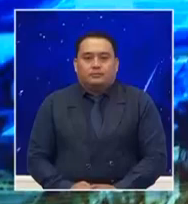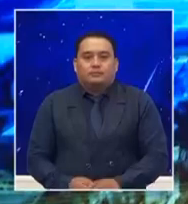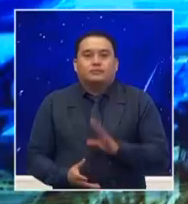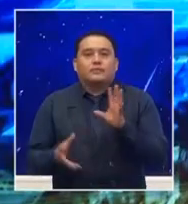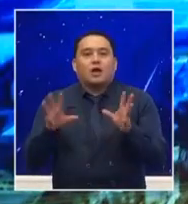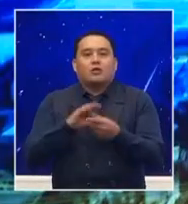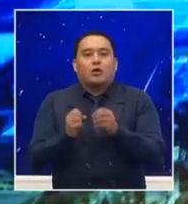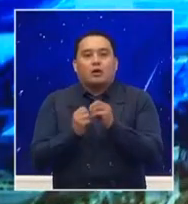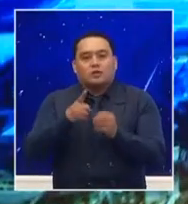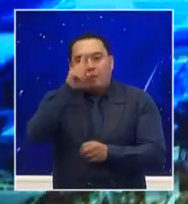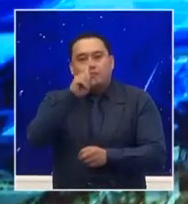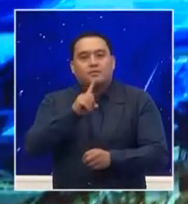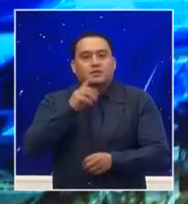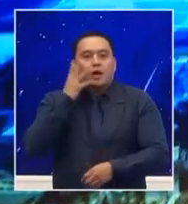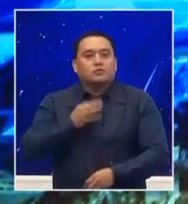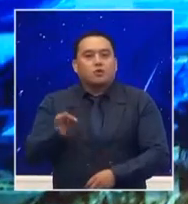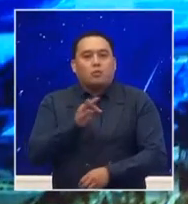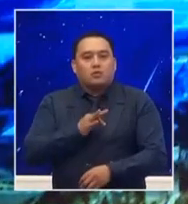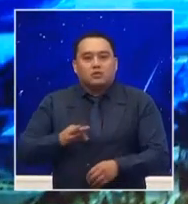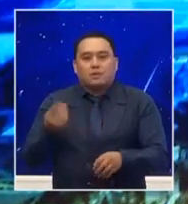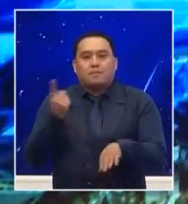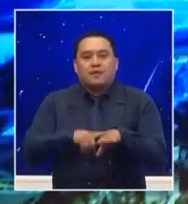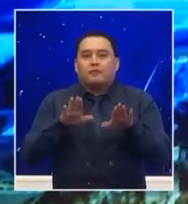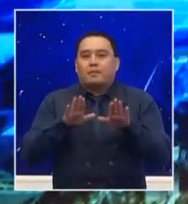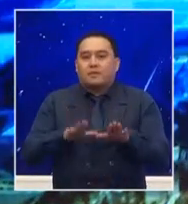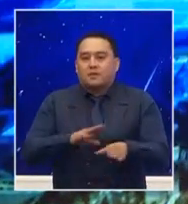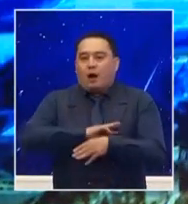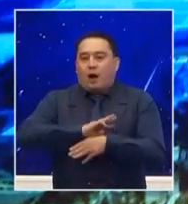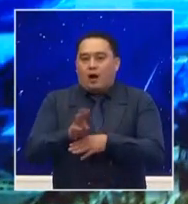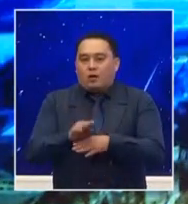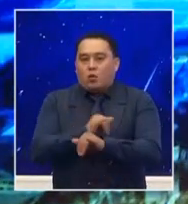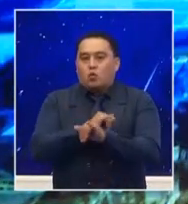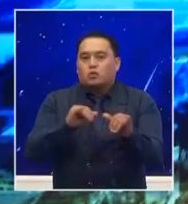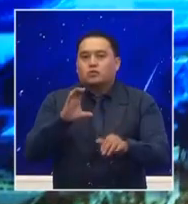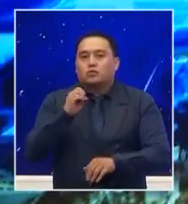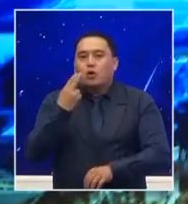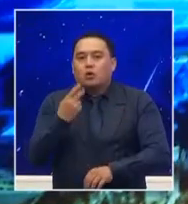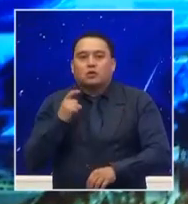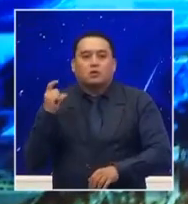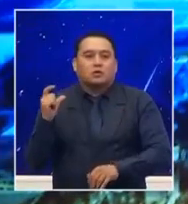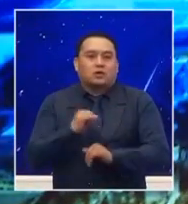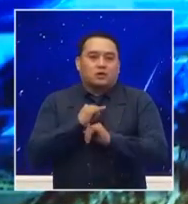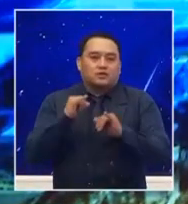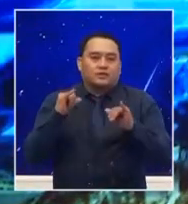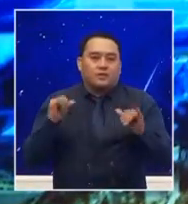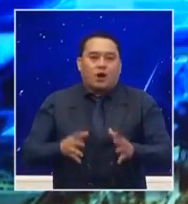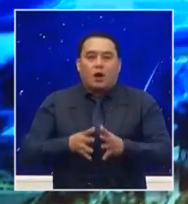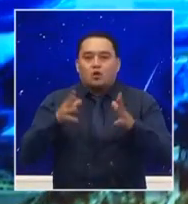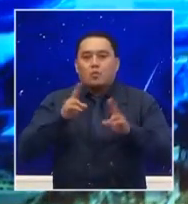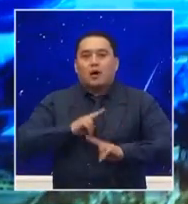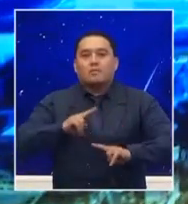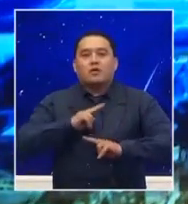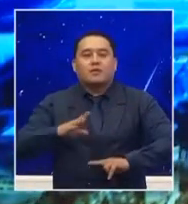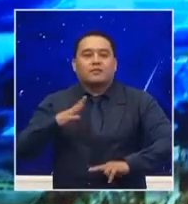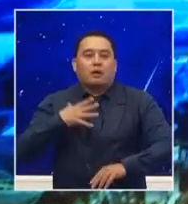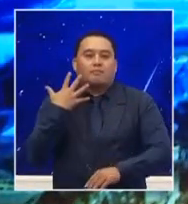По итогам 11 месяцев Алматинская область в числе лидеров по обеспечению роста социально-экономического развития. Огромная работа проделана